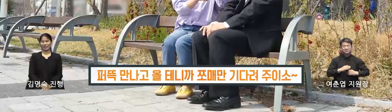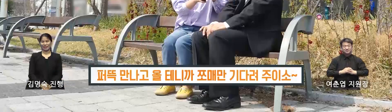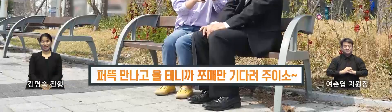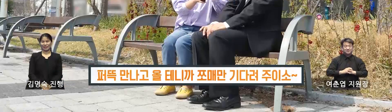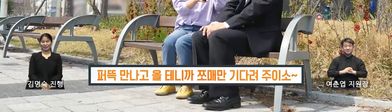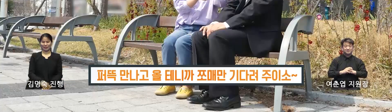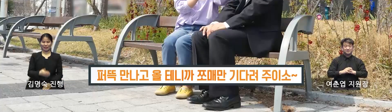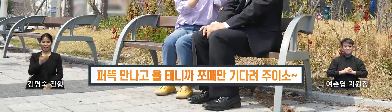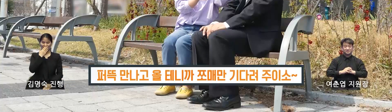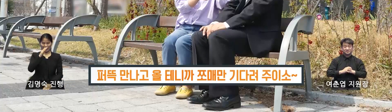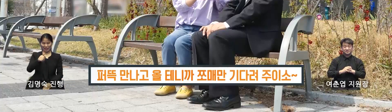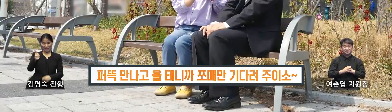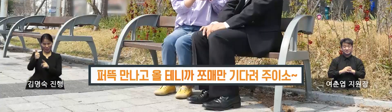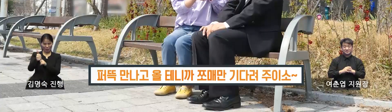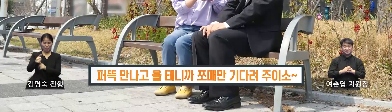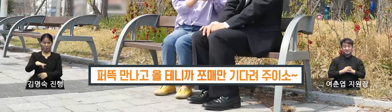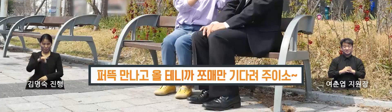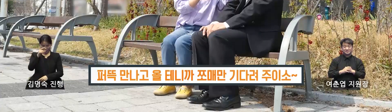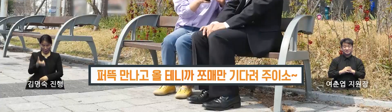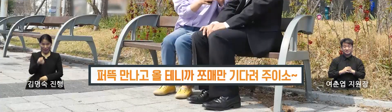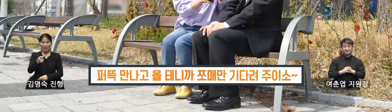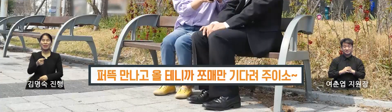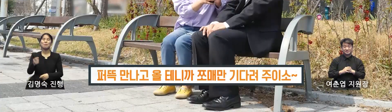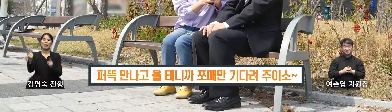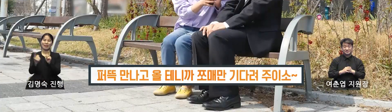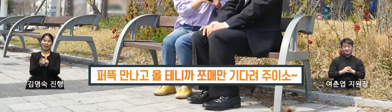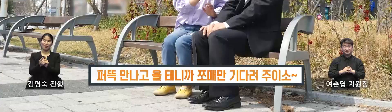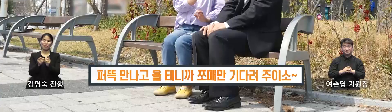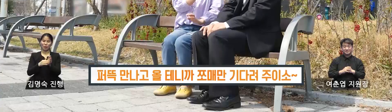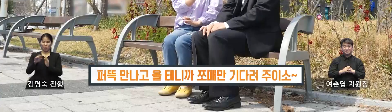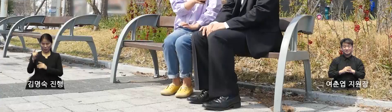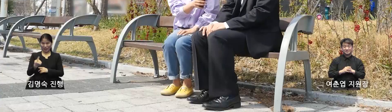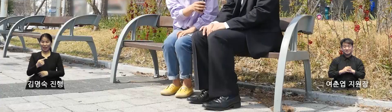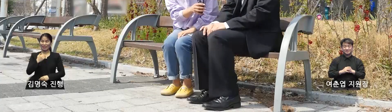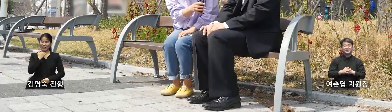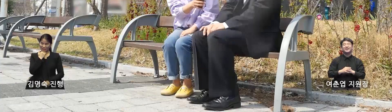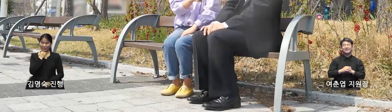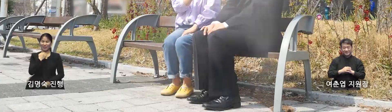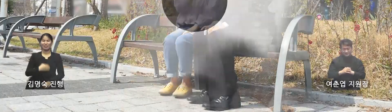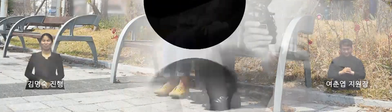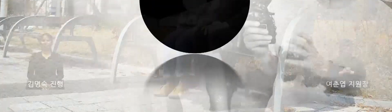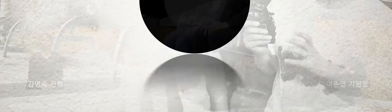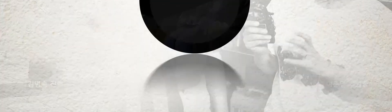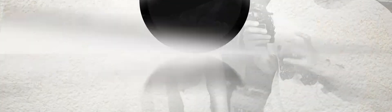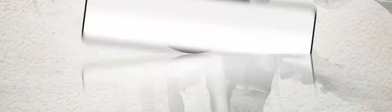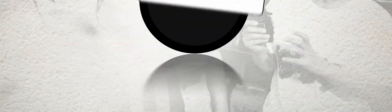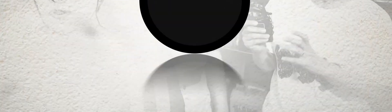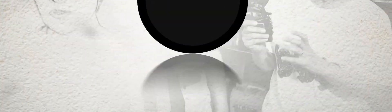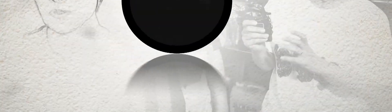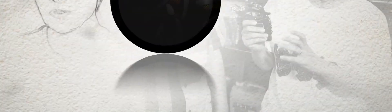제가 사장님 좀 퍼뜩 만나고 올 테니까 조금 기다리셔잉. 예, 예. 다녀오세요.